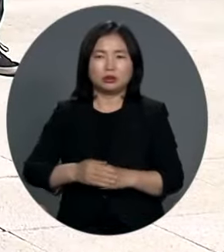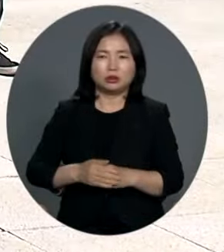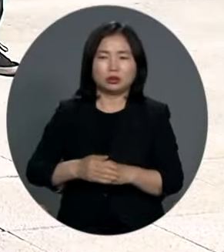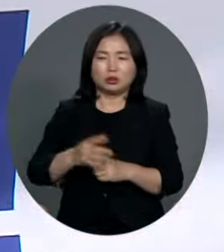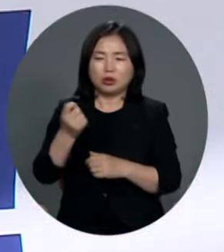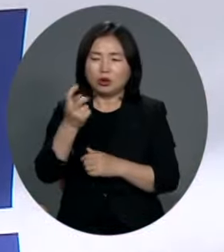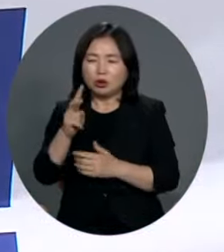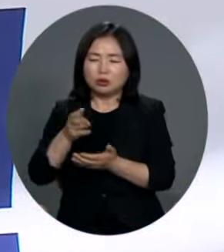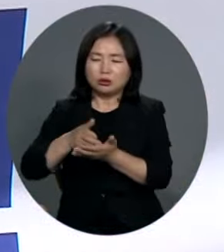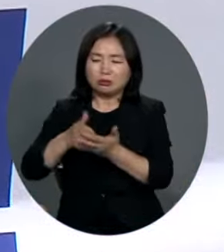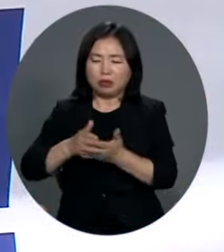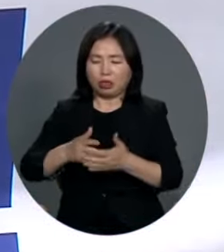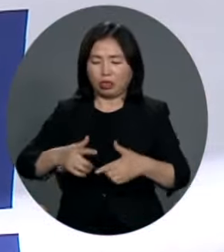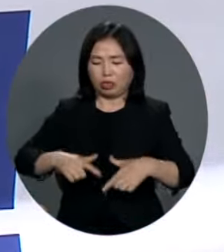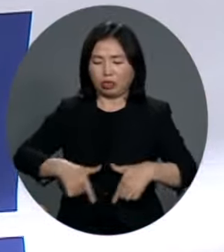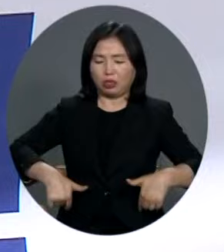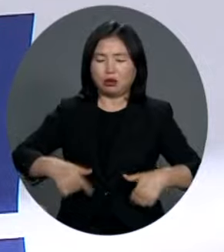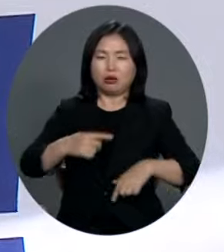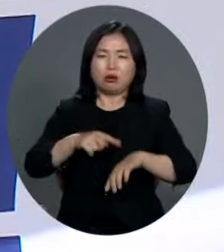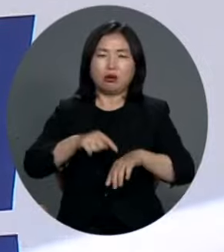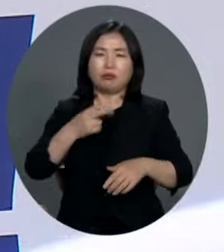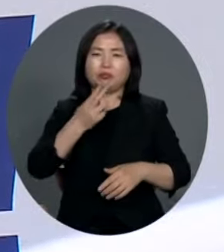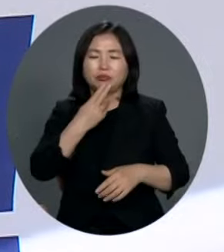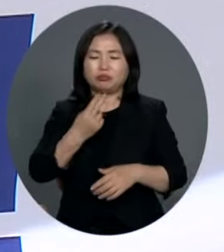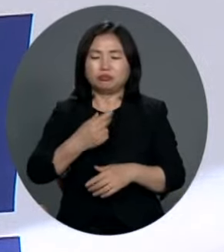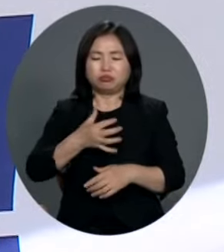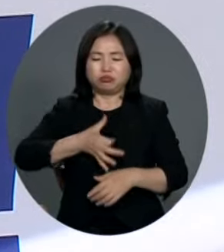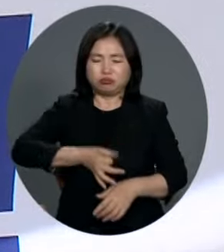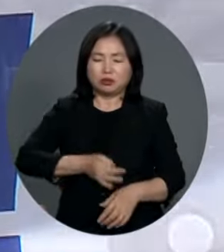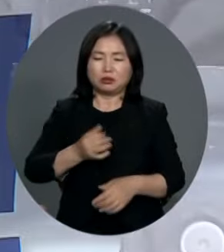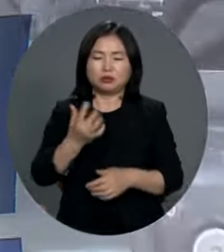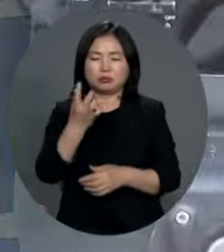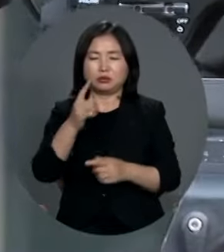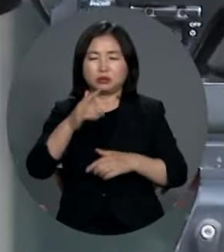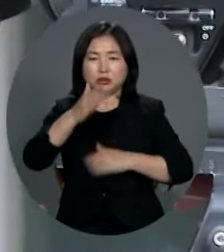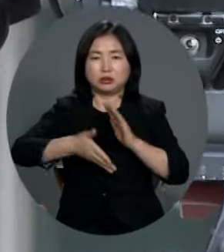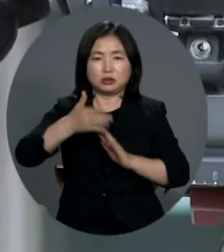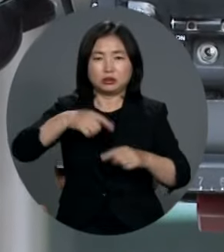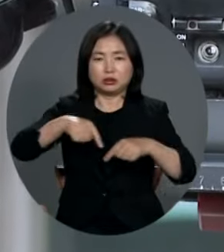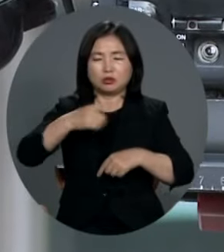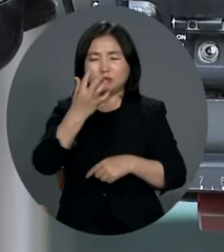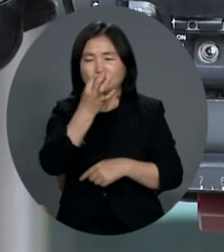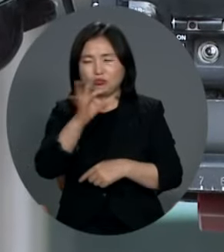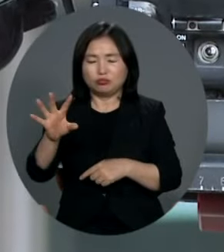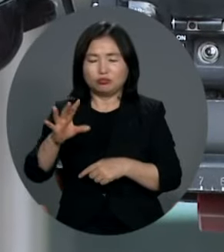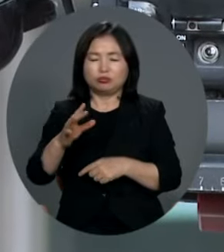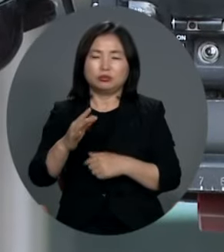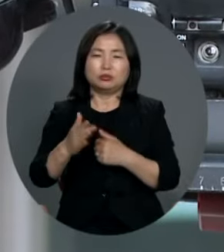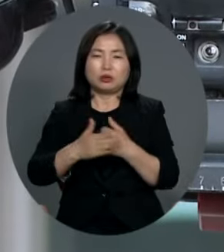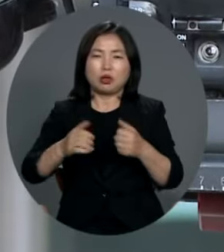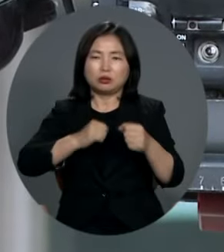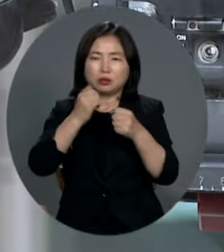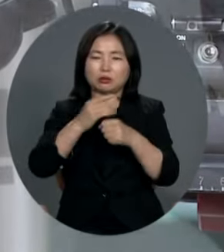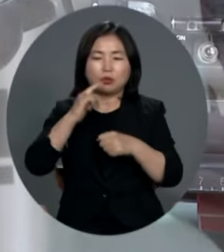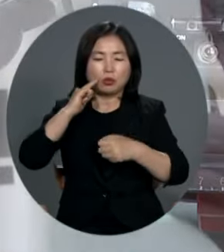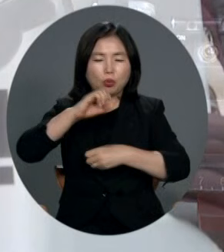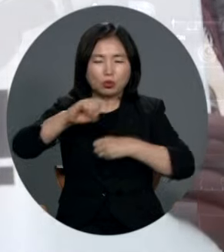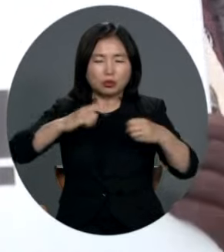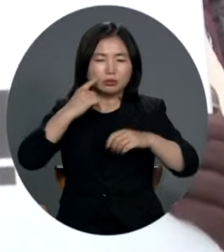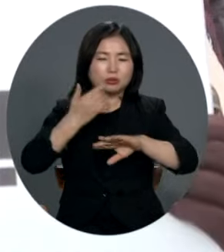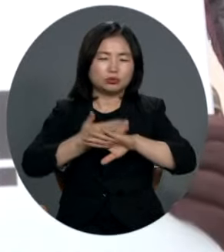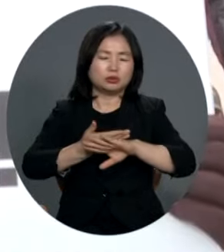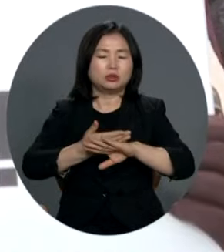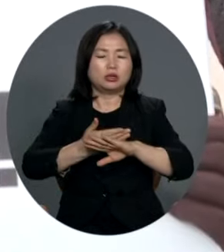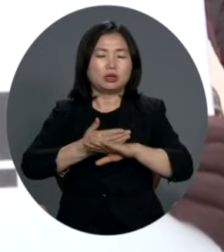위험한 언과 강경일변도의 밀어붙이기식 정책이 민주주의를 위협한다는 지적을 받고 있습니다